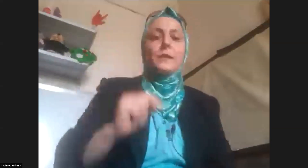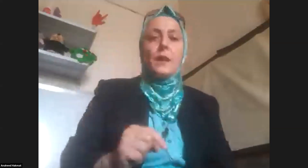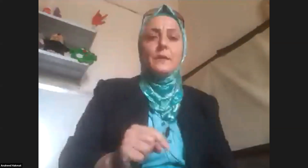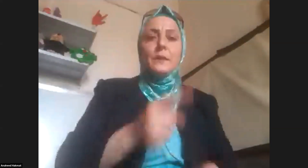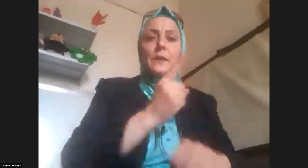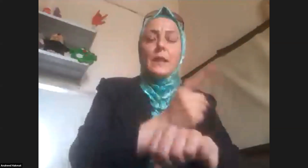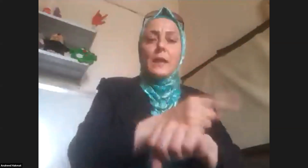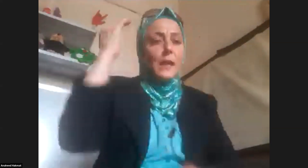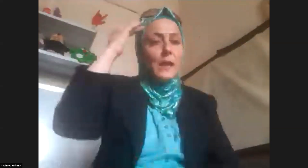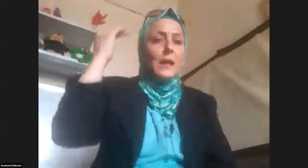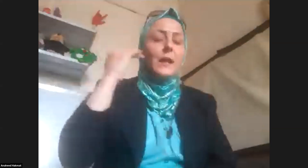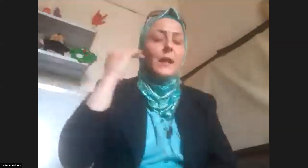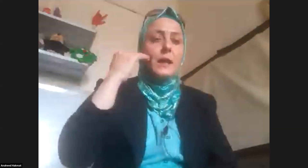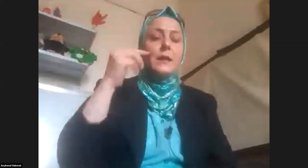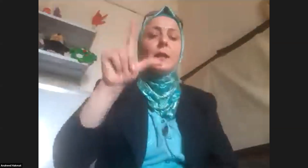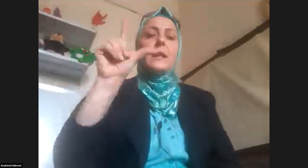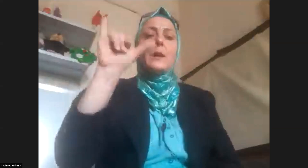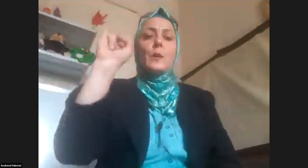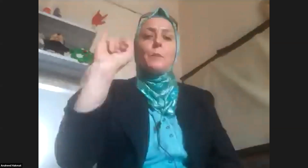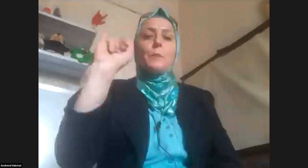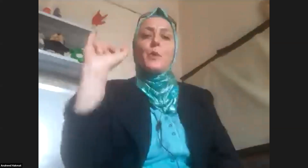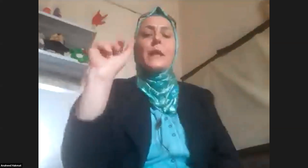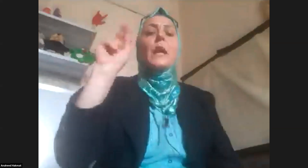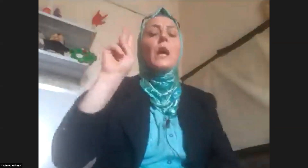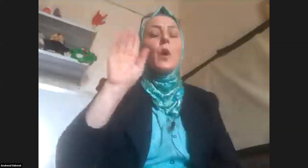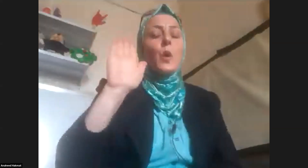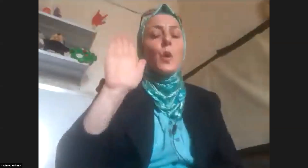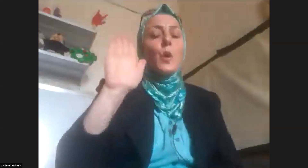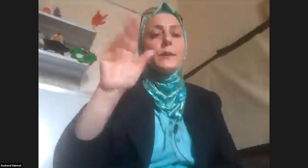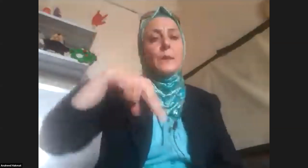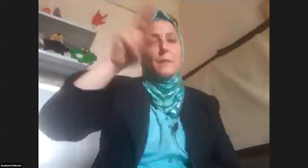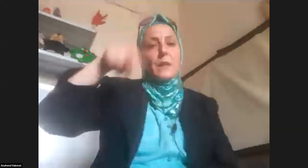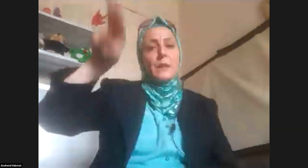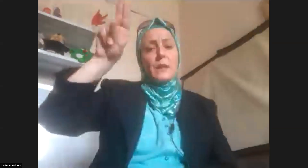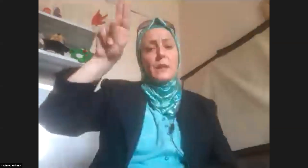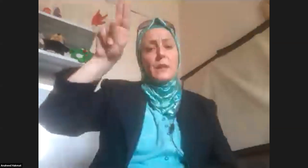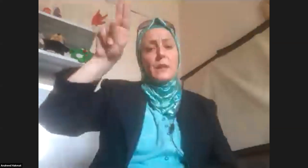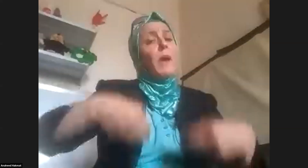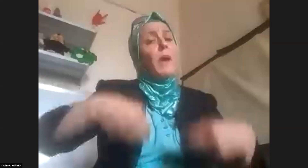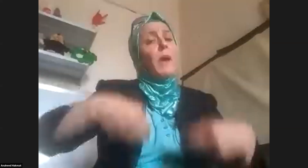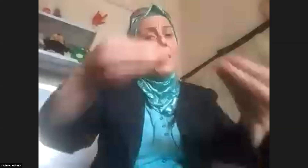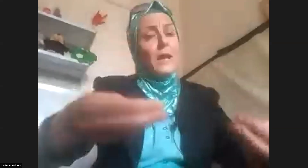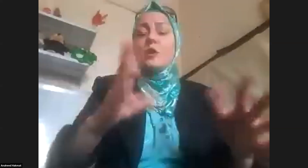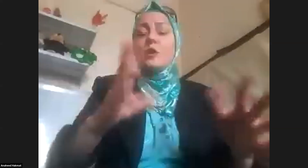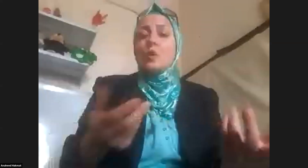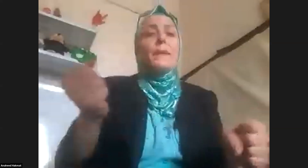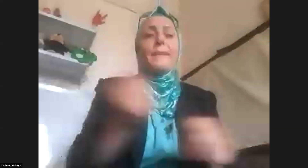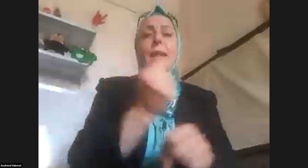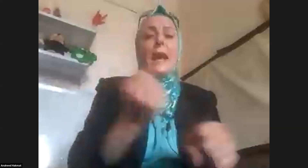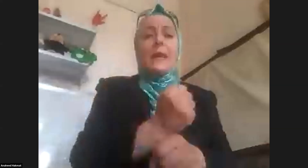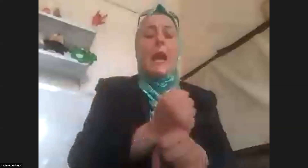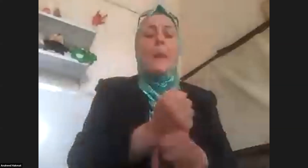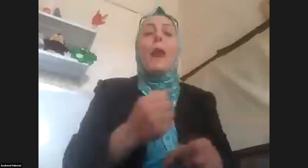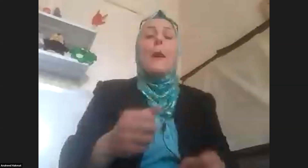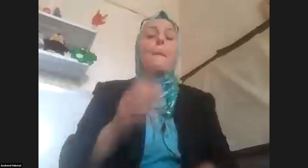الأستاذ لميس الحسن من المجلس النرويجي للاجئين، والتي قدمت عن الإجراءات التي يجب أن تتخذ في سياقات التعليم غير